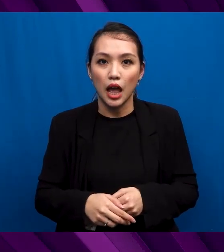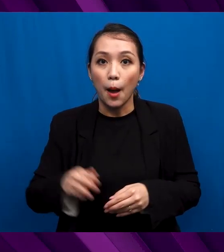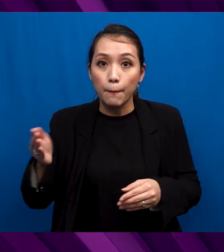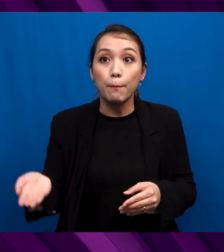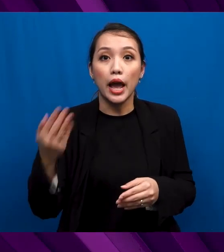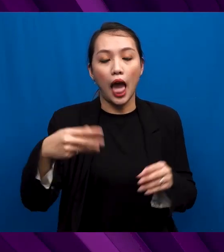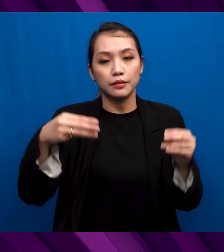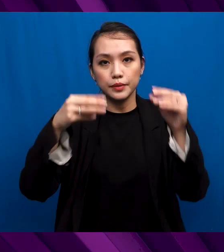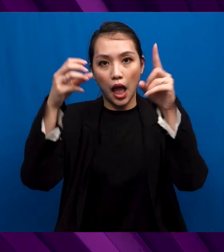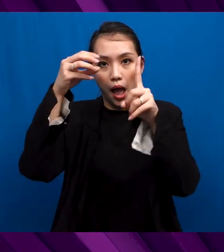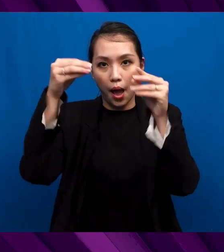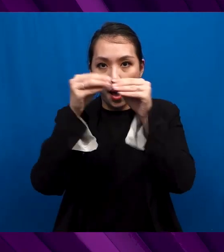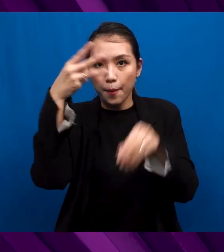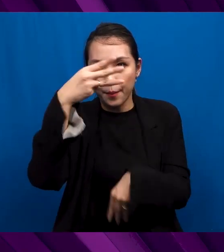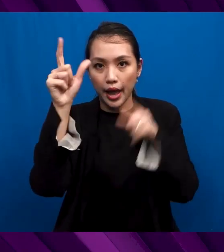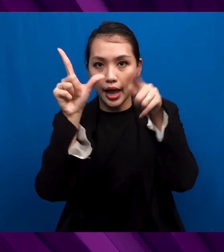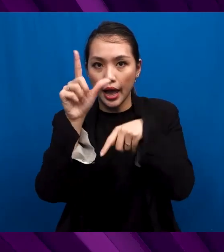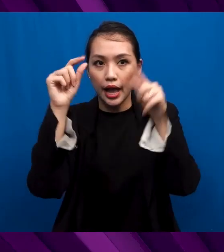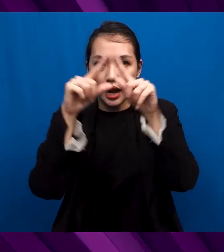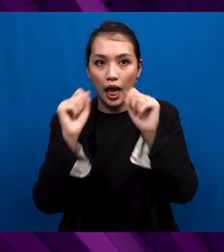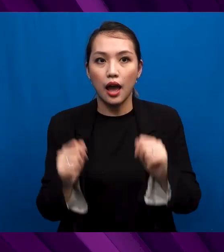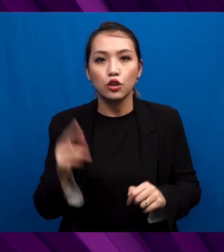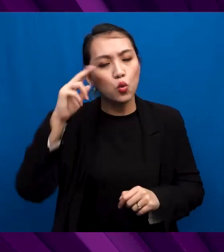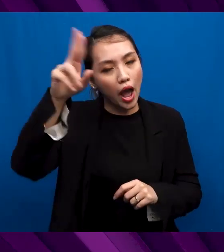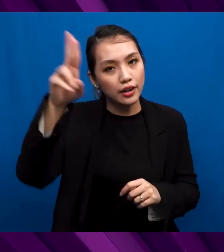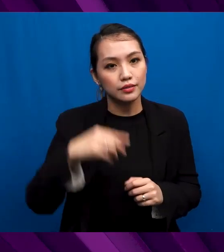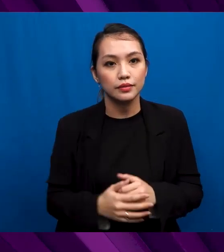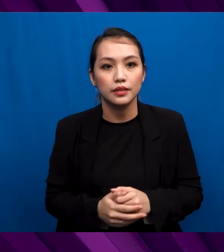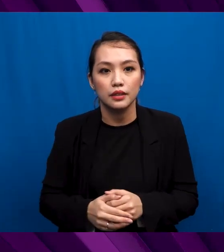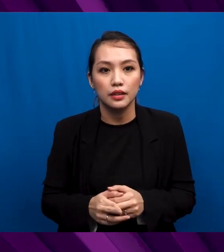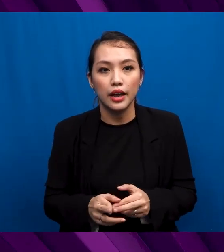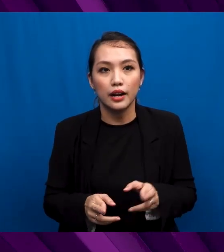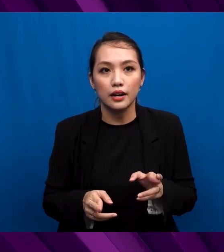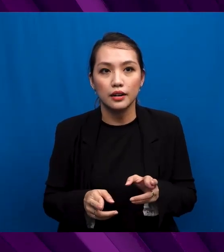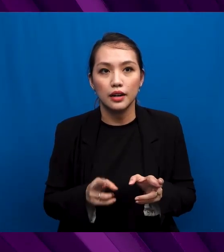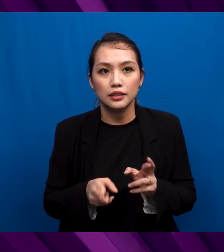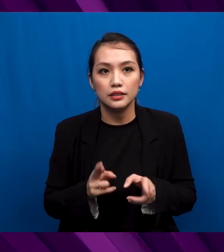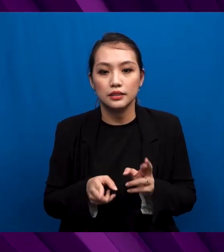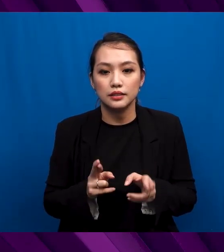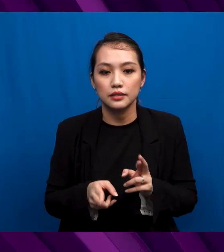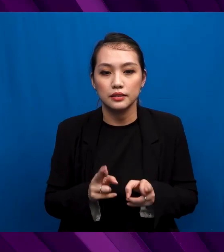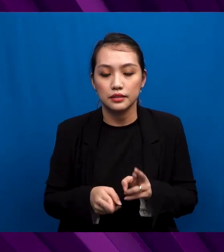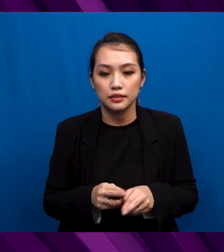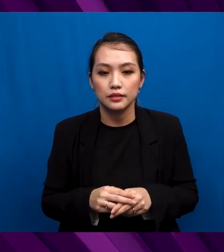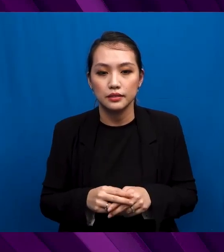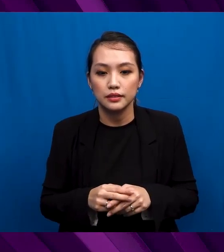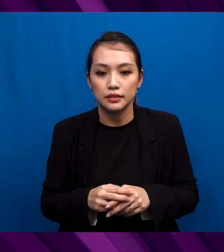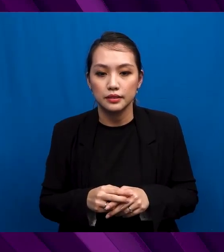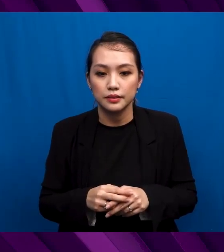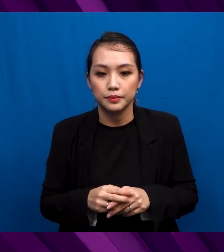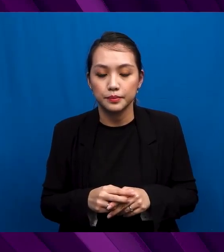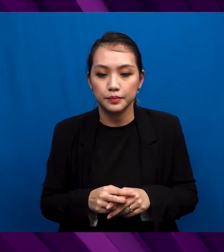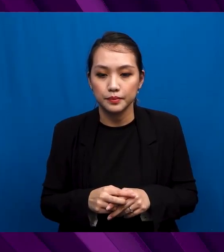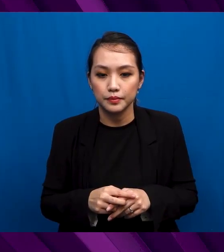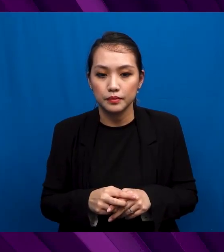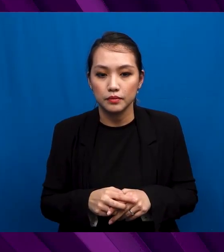Ketika terjadi lembu emas, ingat waktu Musa ada di atas gunung, Harun pun ikut-ikutan, itu orang Lewi yang tangkapi